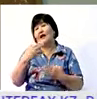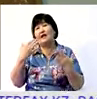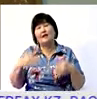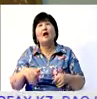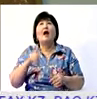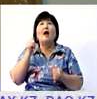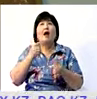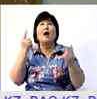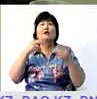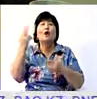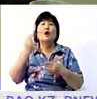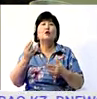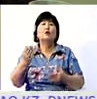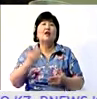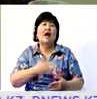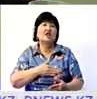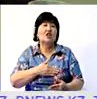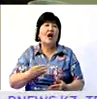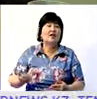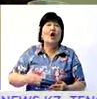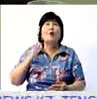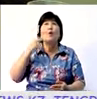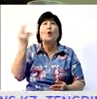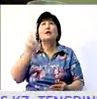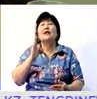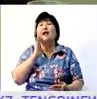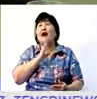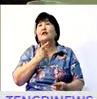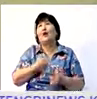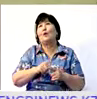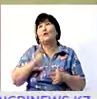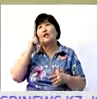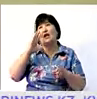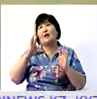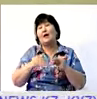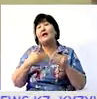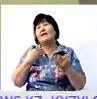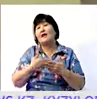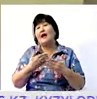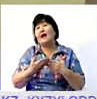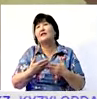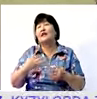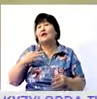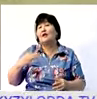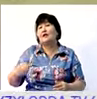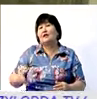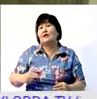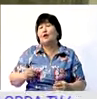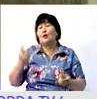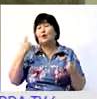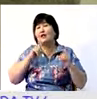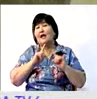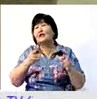Әрбір туынды суретшінің жана, болашақ дизайнердің анасы осындай пікірде. Яғни, перзентінің туындыларынан